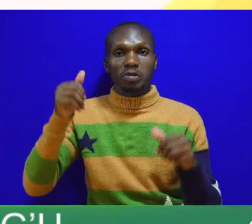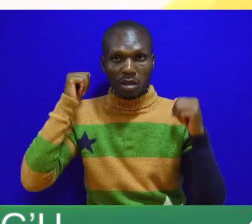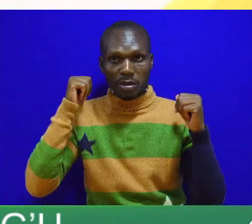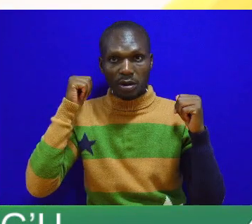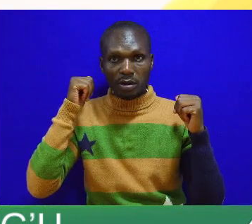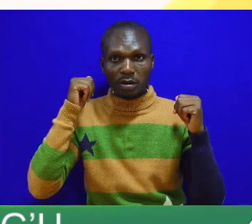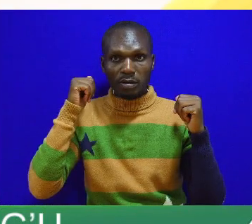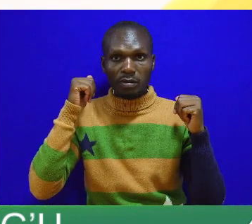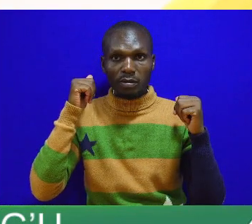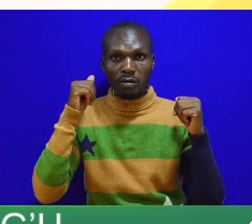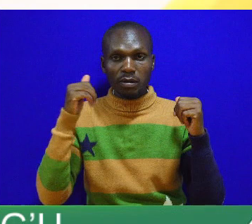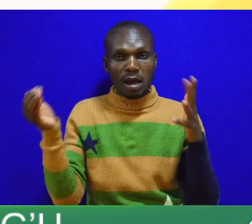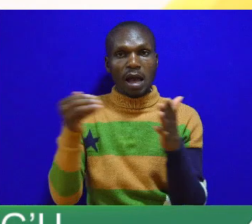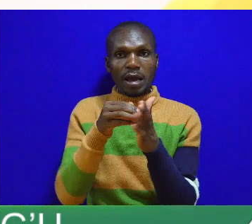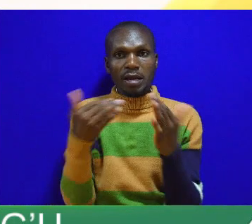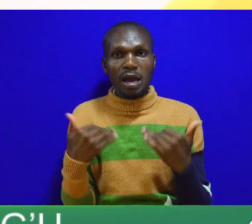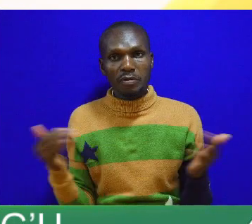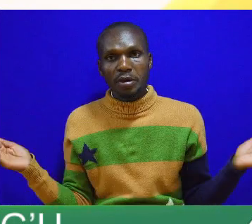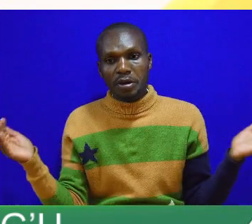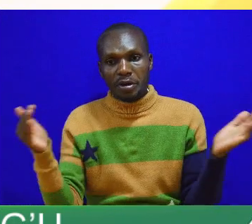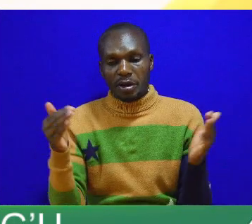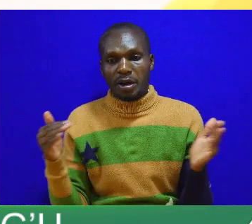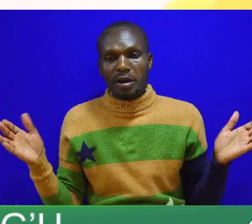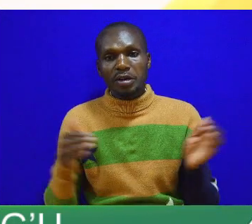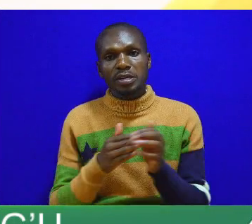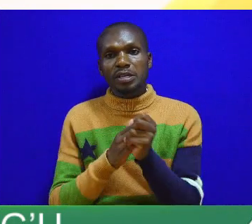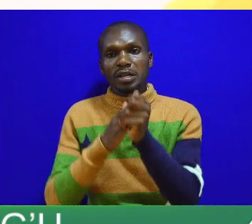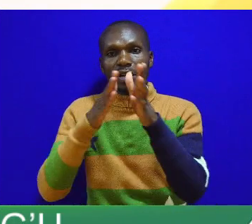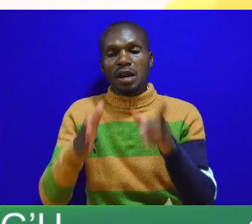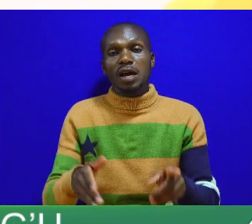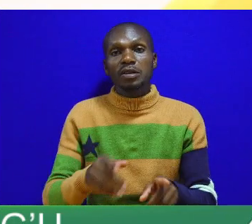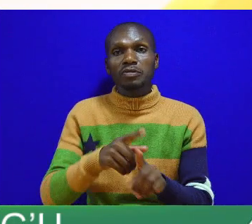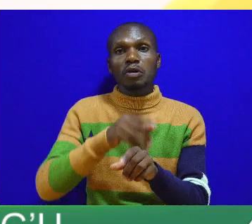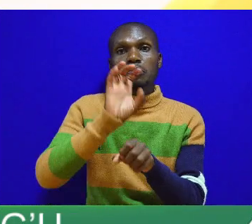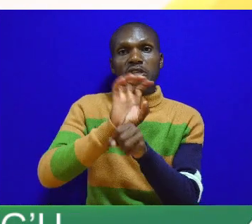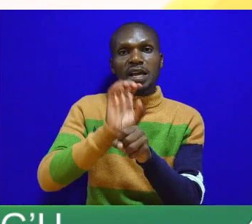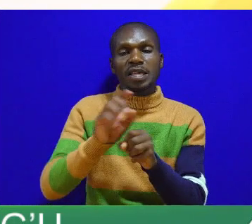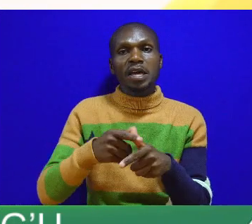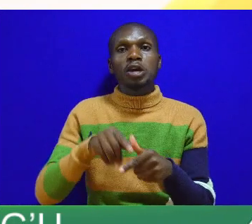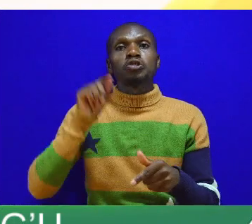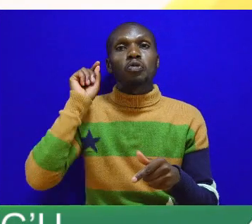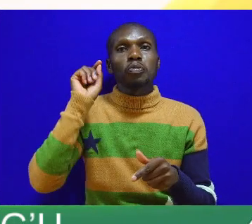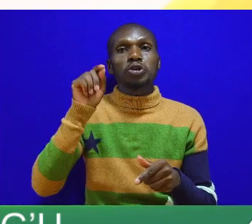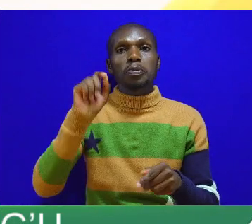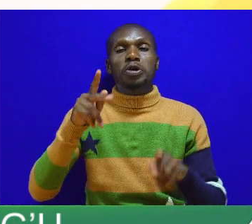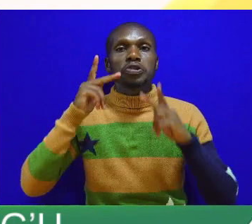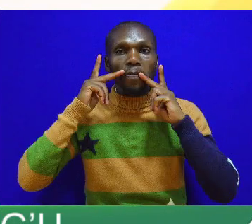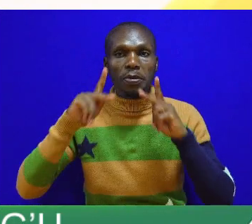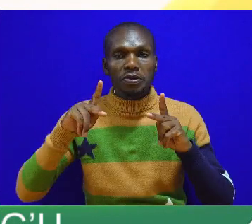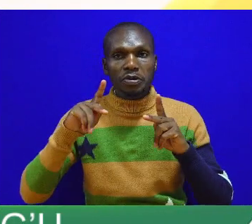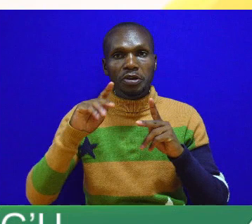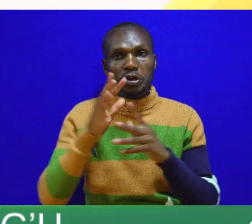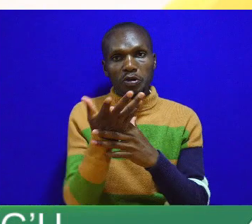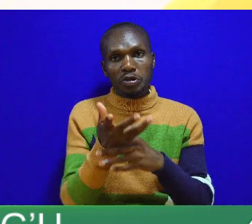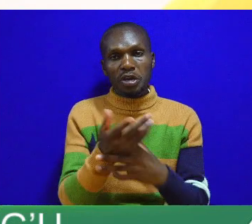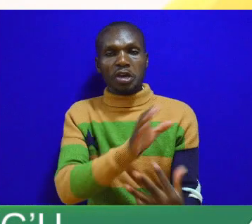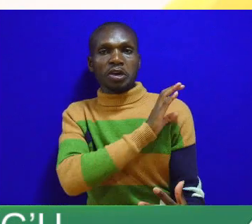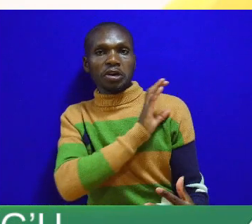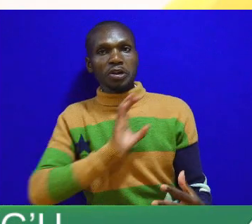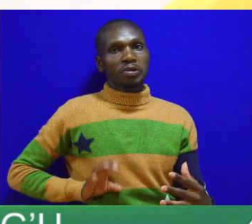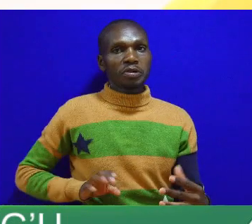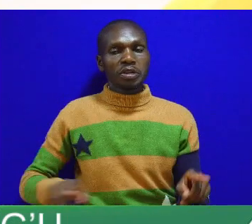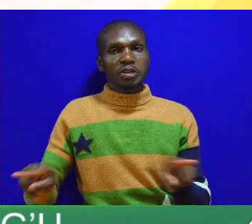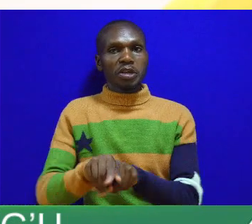Nyamira niko base getira barai bande be chikanisa kwene kyabuna nkora lya baro murembe gati ya bakristo amona ba Kenya